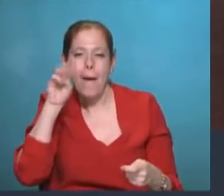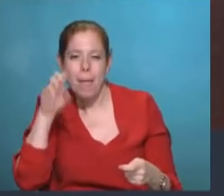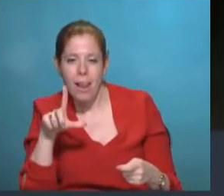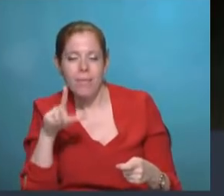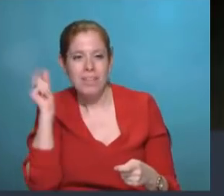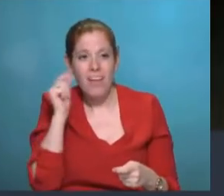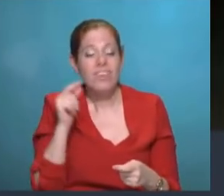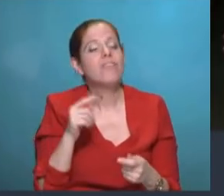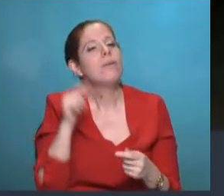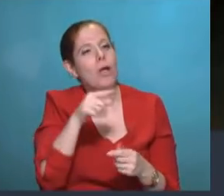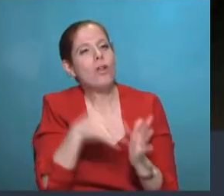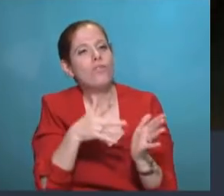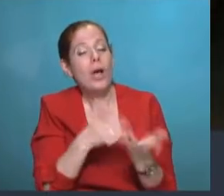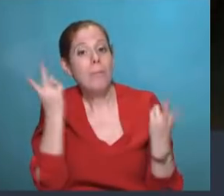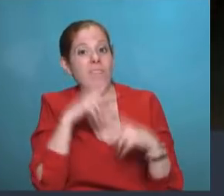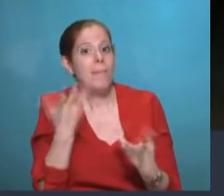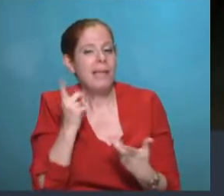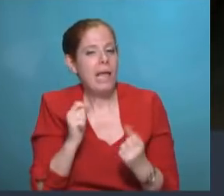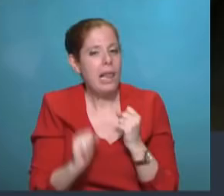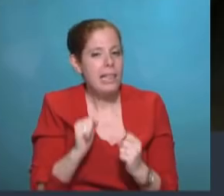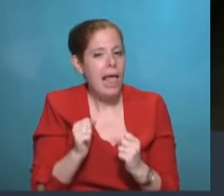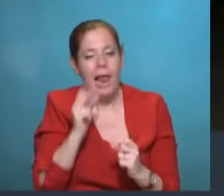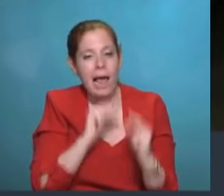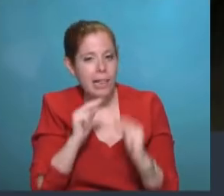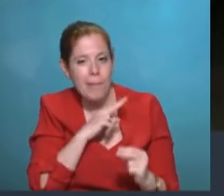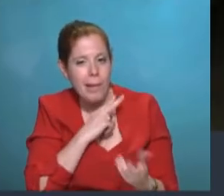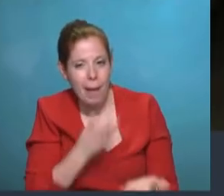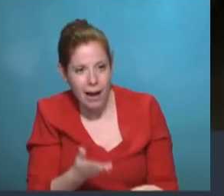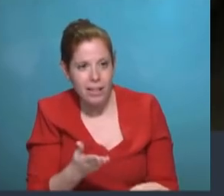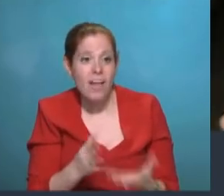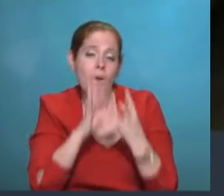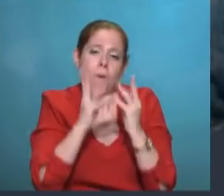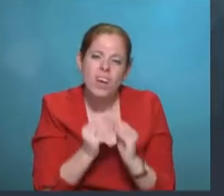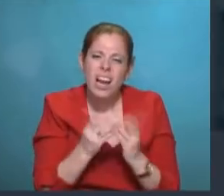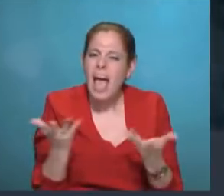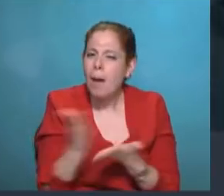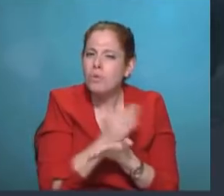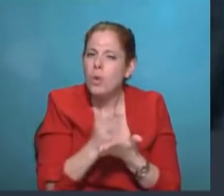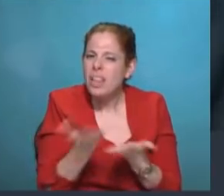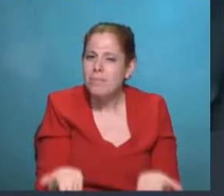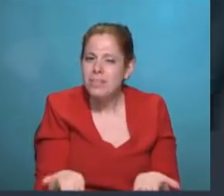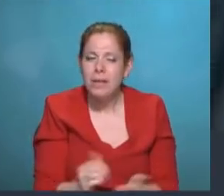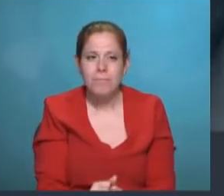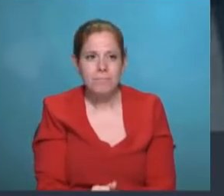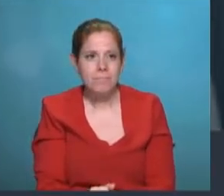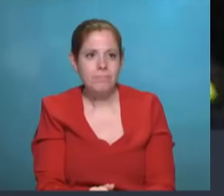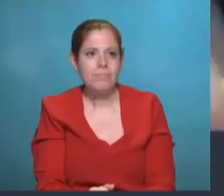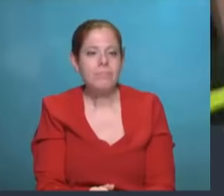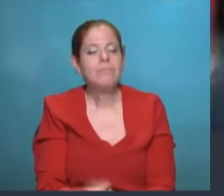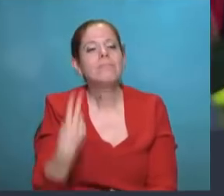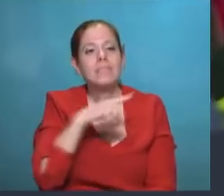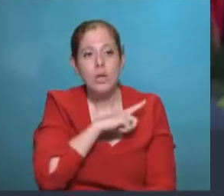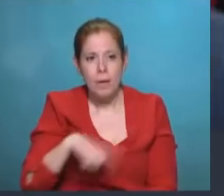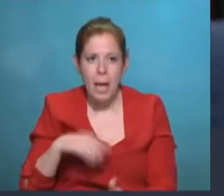כבר מבינים טוב טוב איך להתנהל, איך לדבר איתם באנגלית, ובאופן כללי, איך מתכוננים לזה. היינו בעירייה,